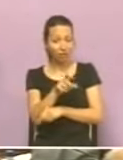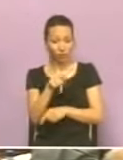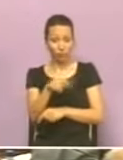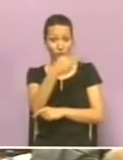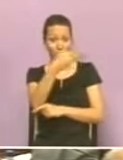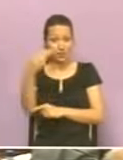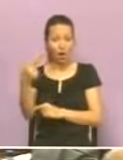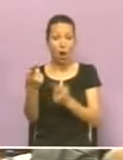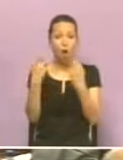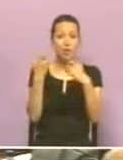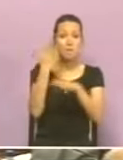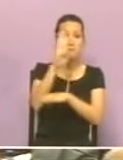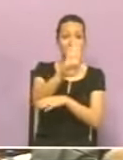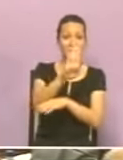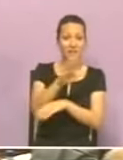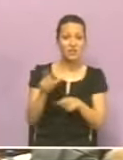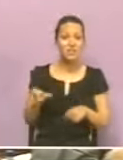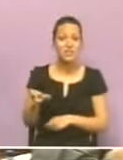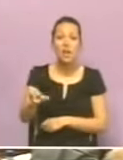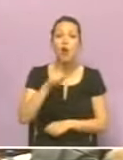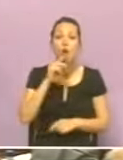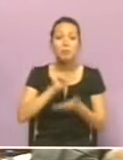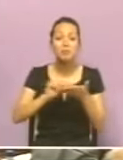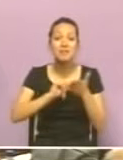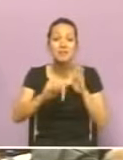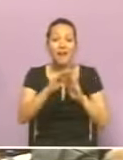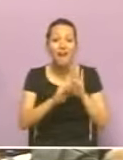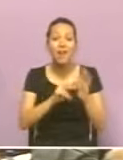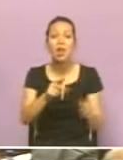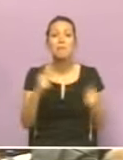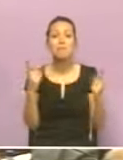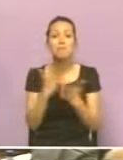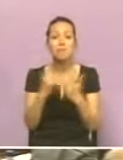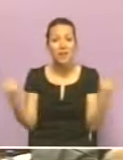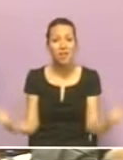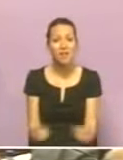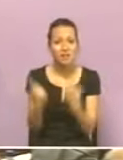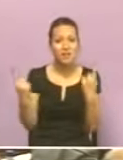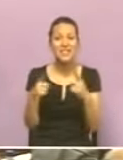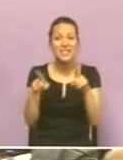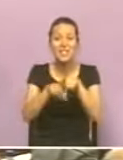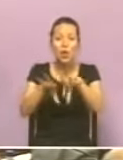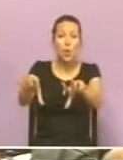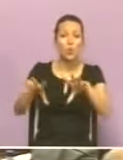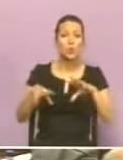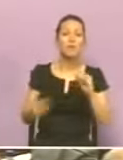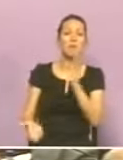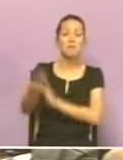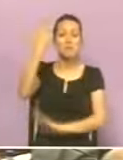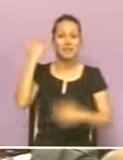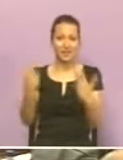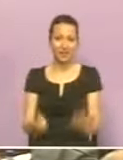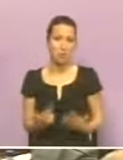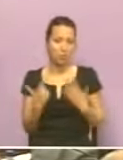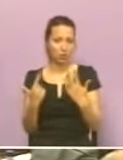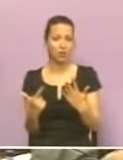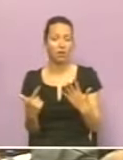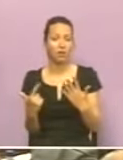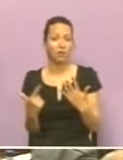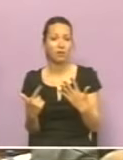od predstavnika ove stranke koja je pisala zakon i koja je bila inicijator da se ovo isto usvoji samo pre 7 godina.